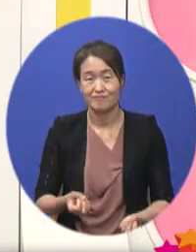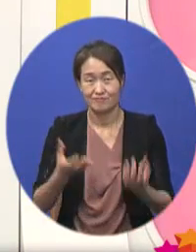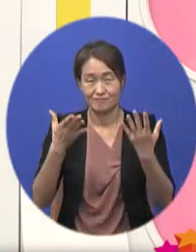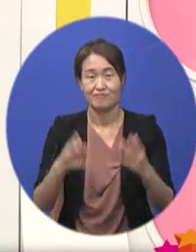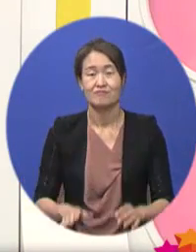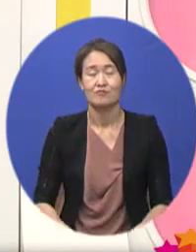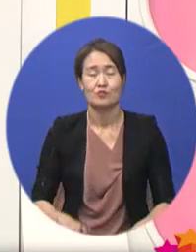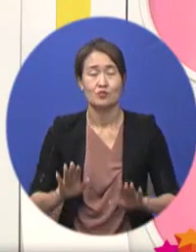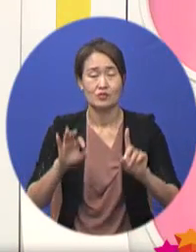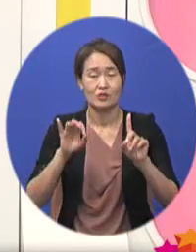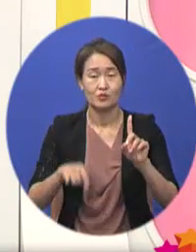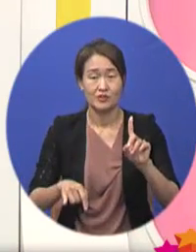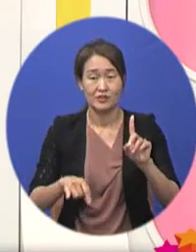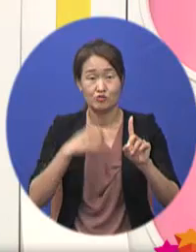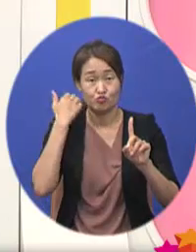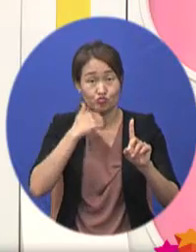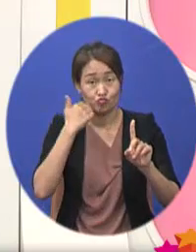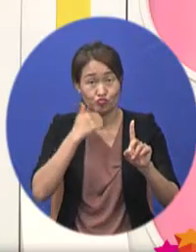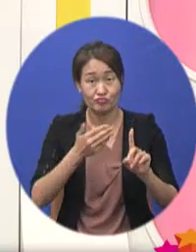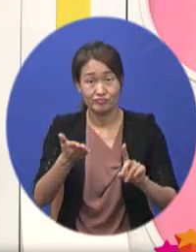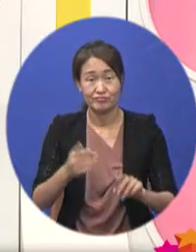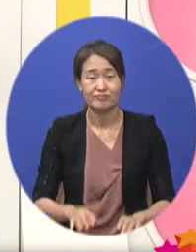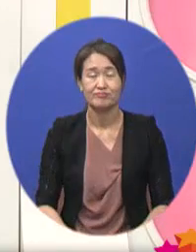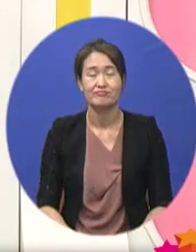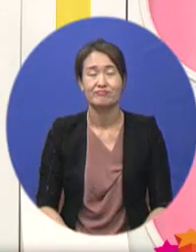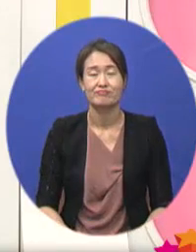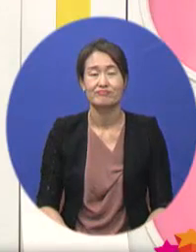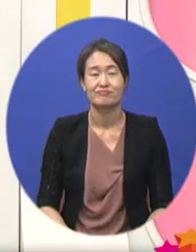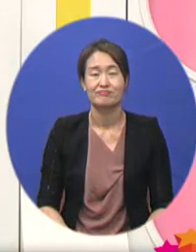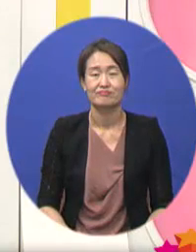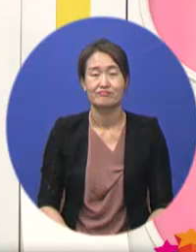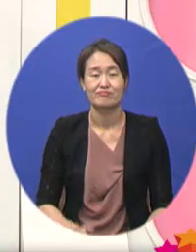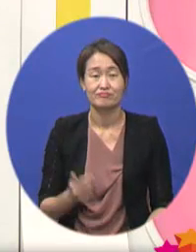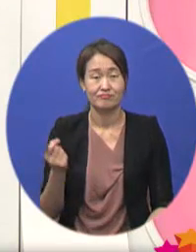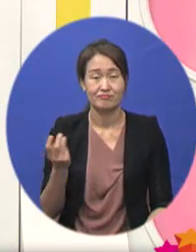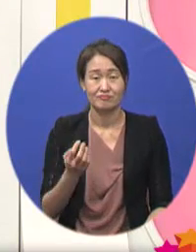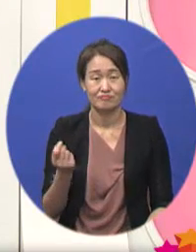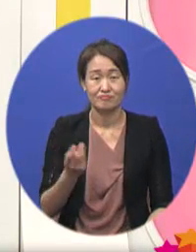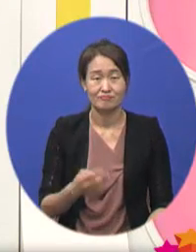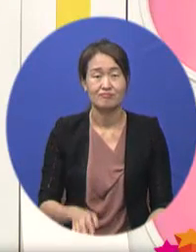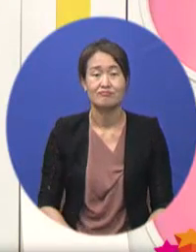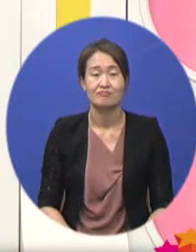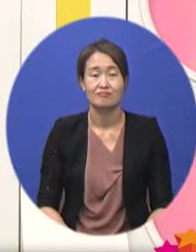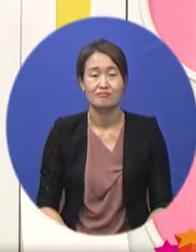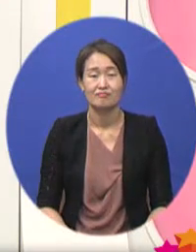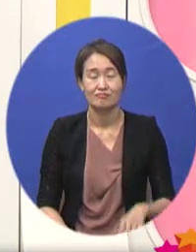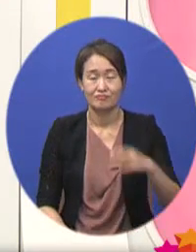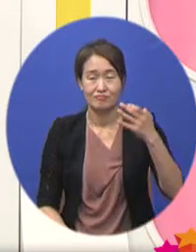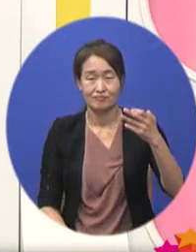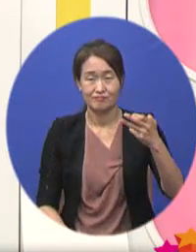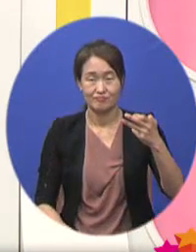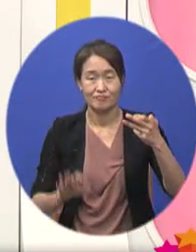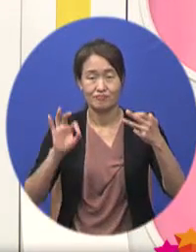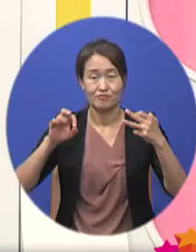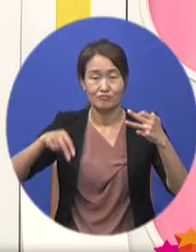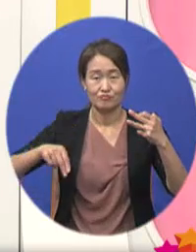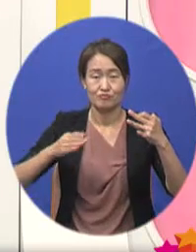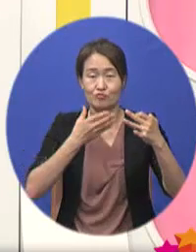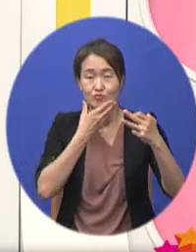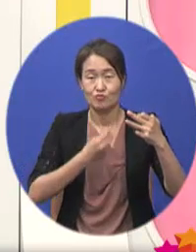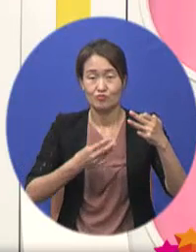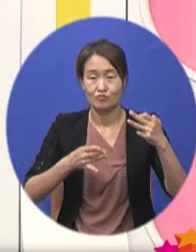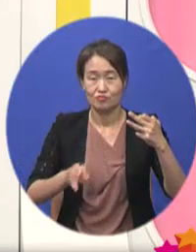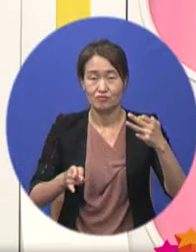잘했었어요. 자, 오늘의 장원입니다. 장원은 네. 어떤 분인가요? 자, 수요일의 장원은 정답으로. 오. 짜잔!